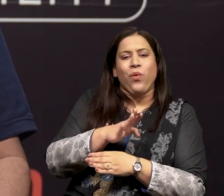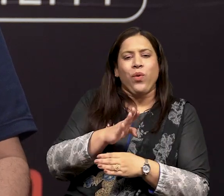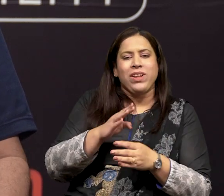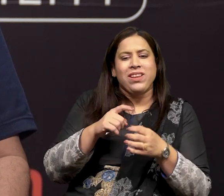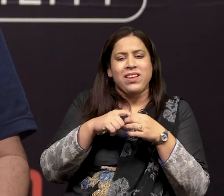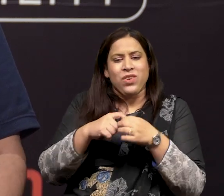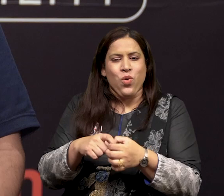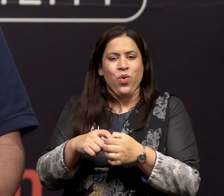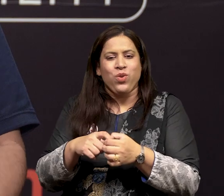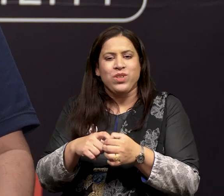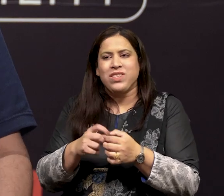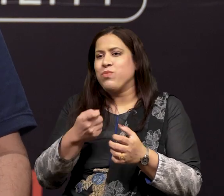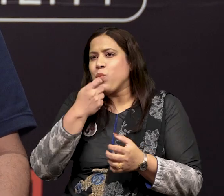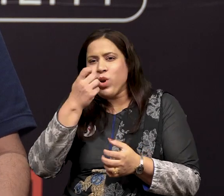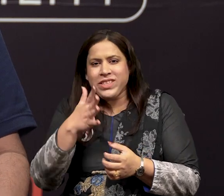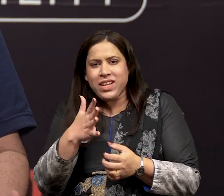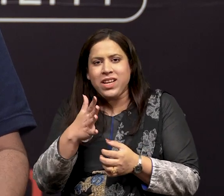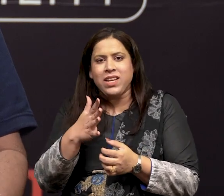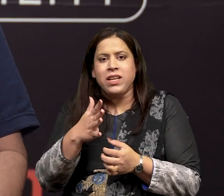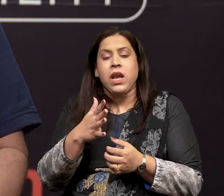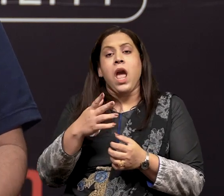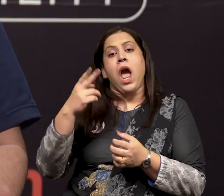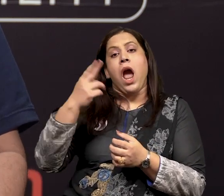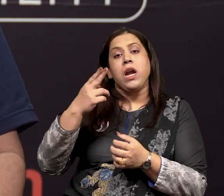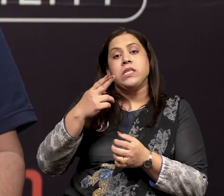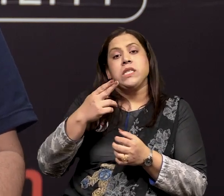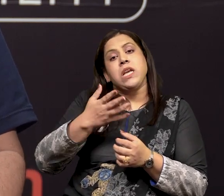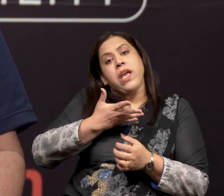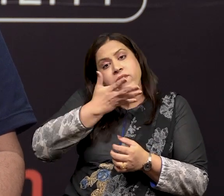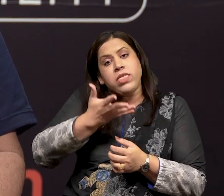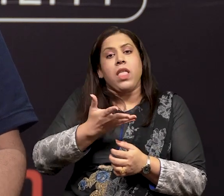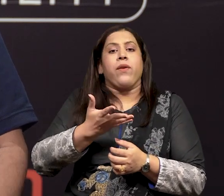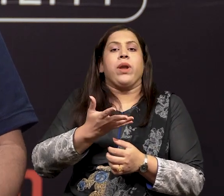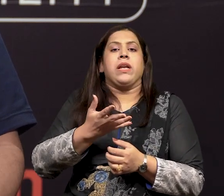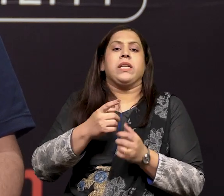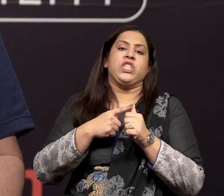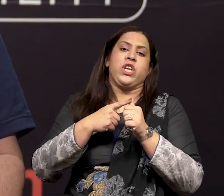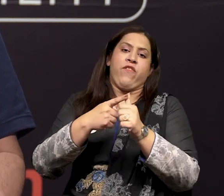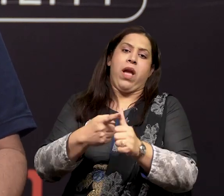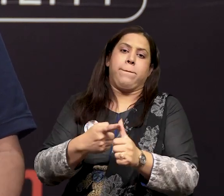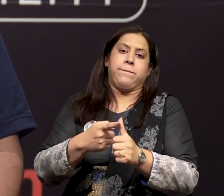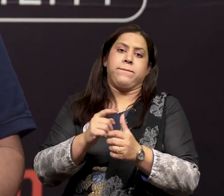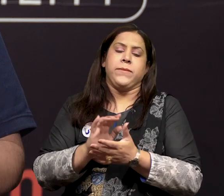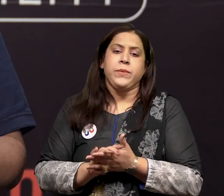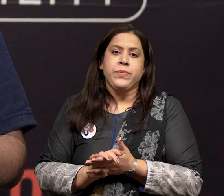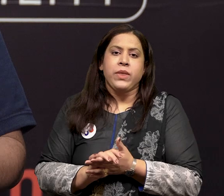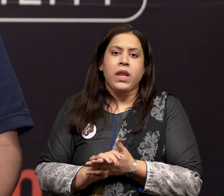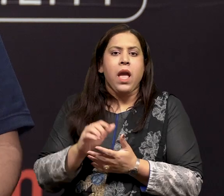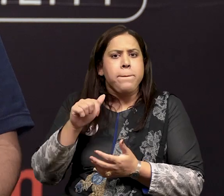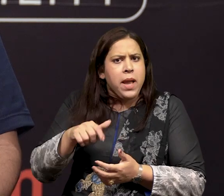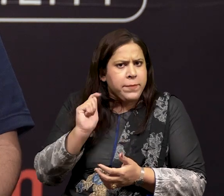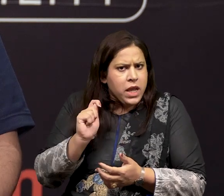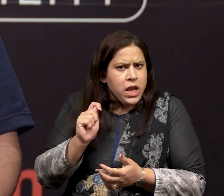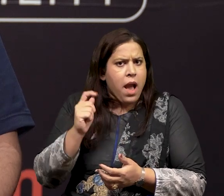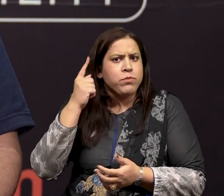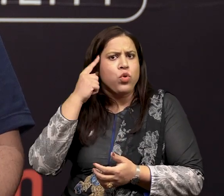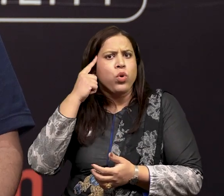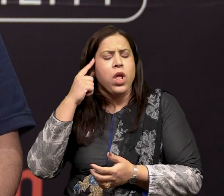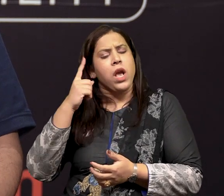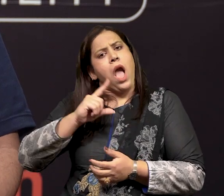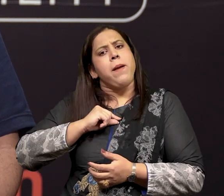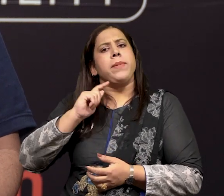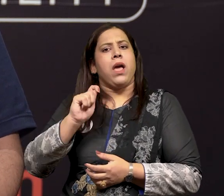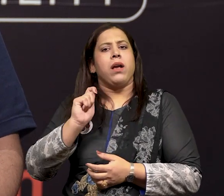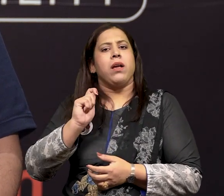प्राइमरीली उसका जो एक मकसद है, आई एन्जॉय पेंटिंग, आई लाइक टू मेक वर्क. एंड आई थिंक एक किसी